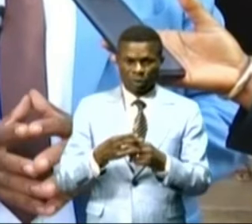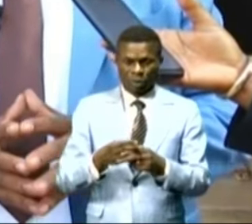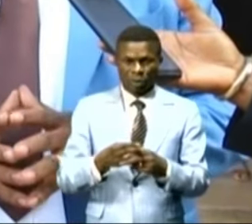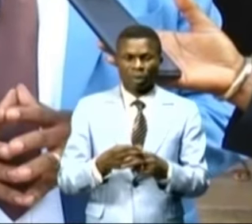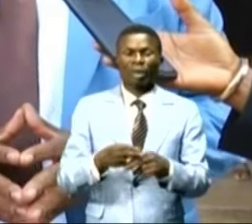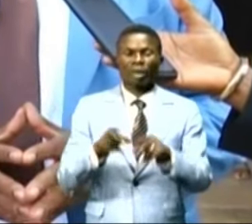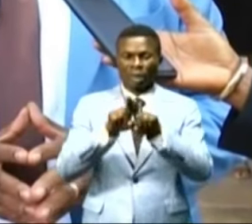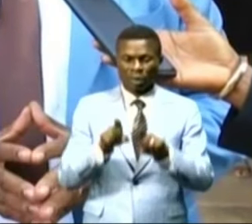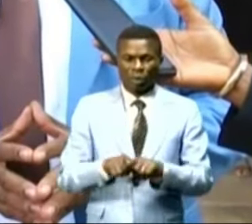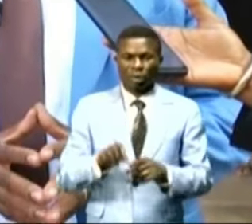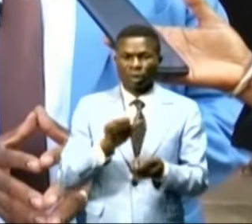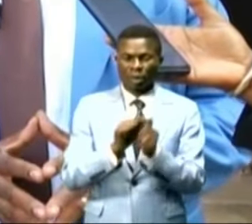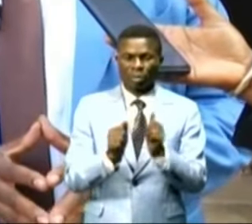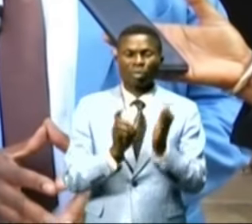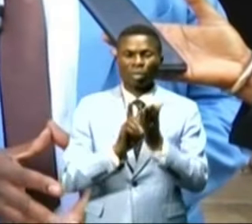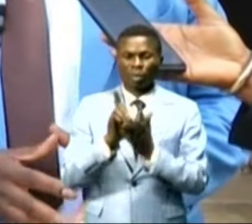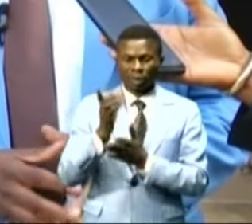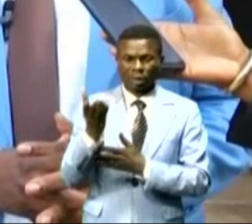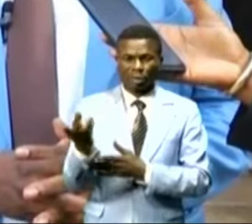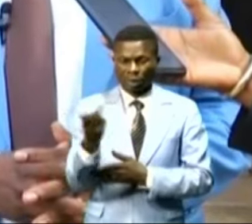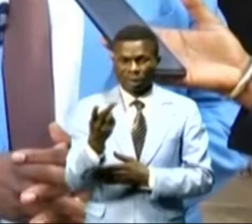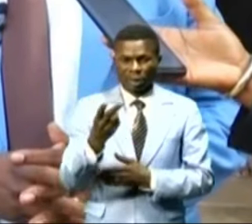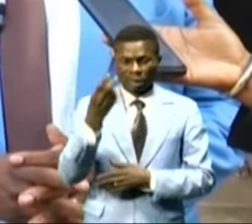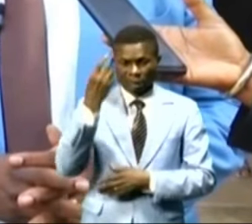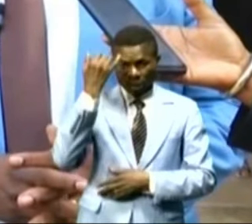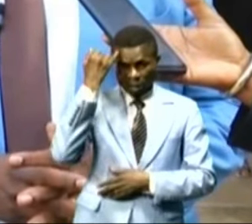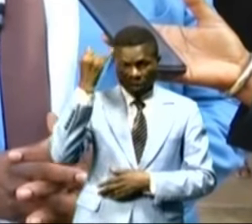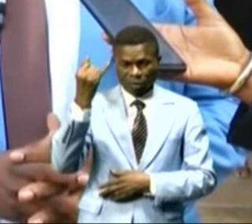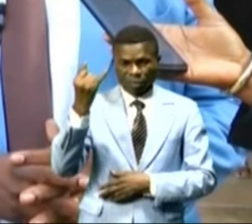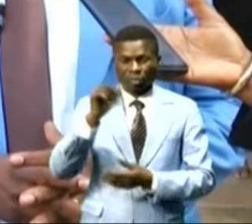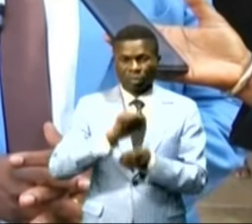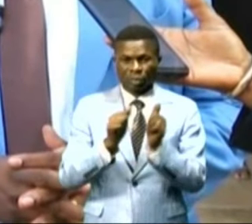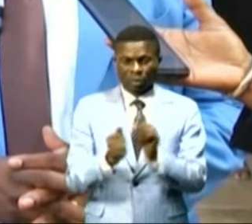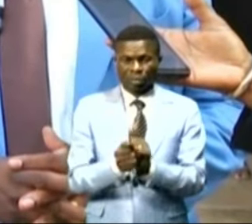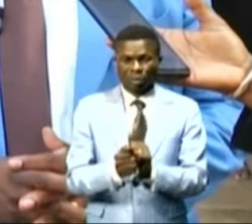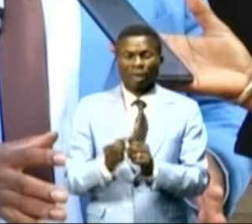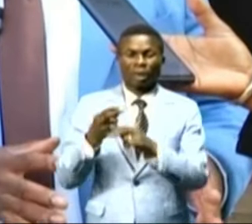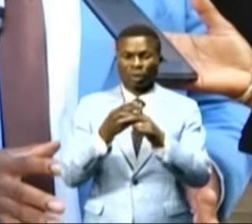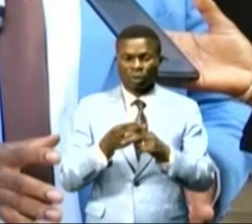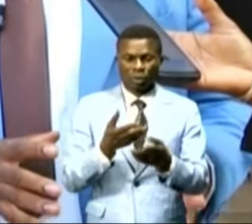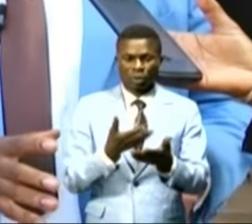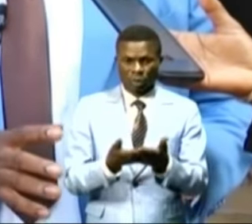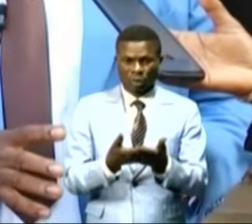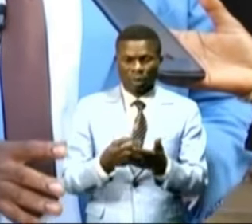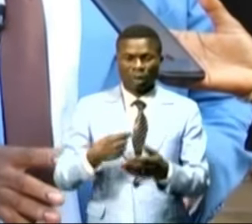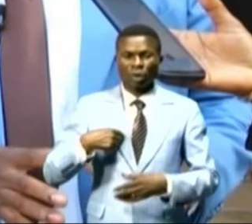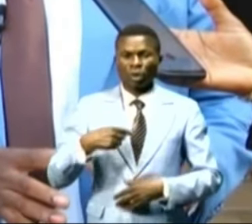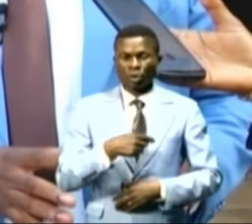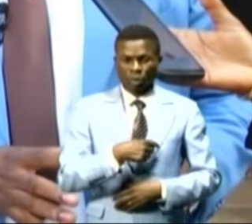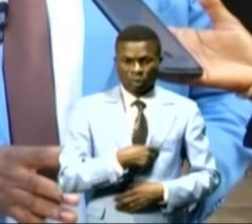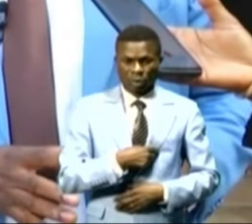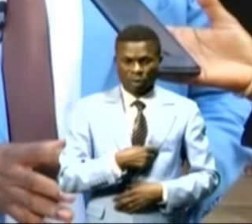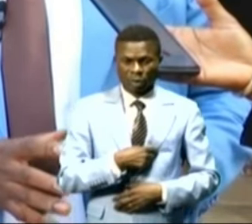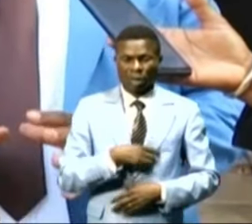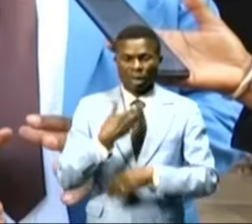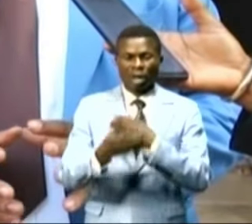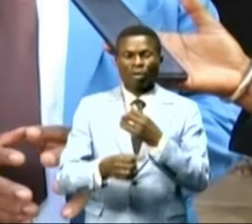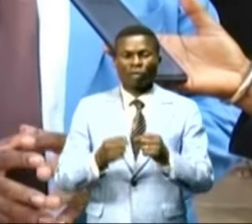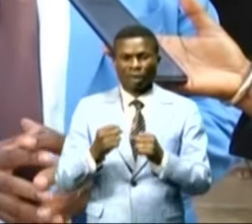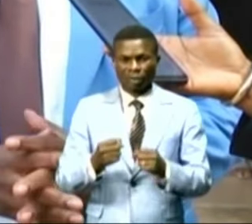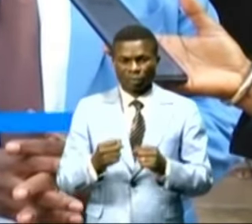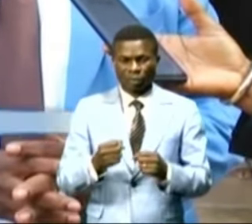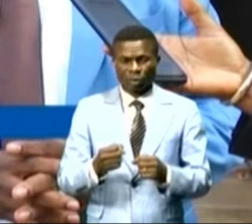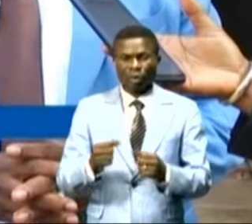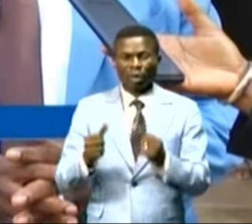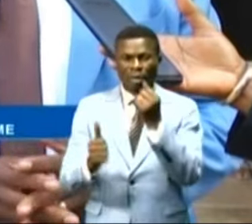de l'aspect développement. À ce sens, du côté de l'aspect sécuritaire, on va démobiliser tous ceux qui sont